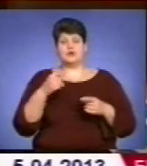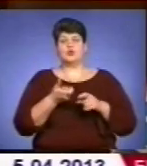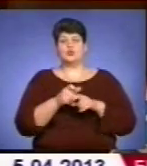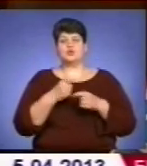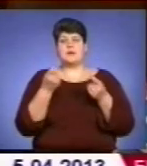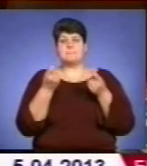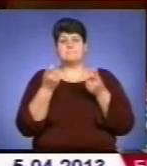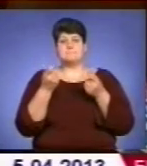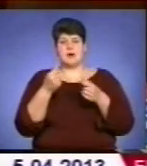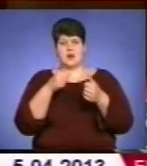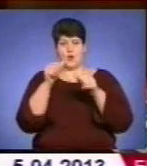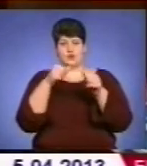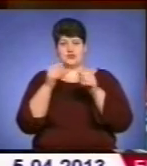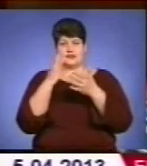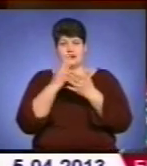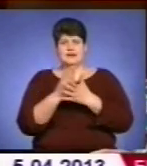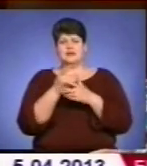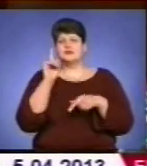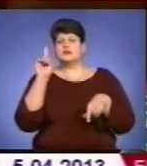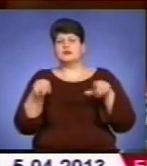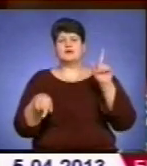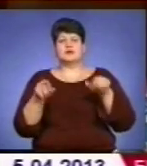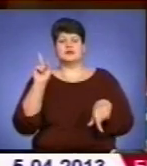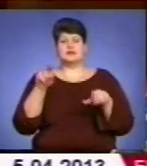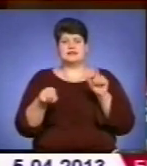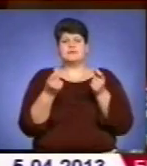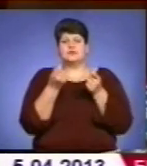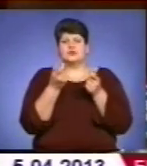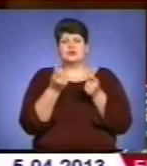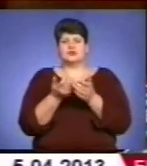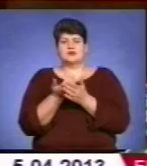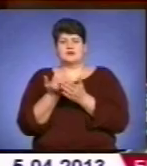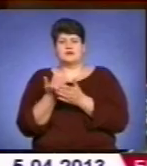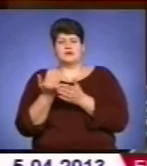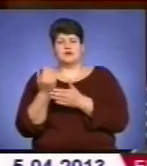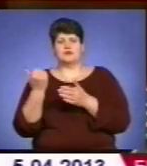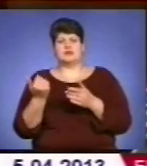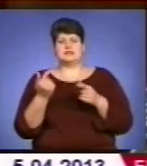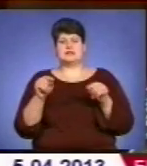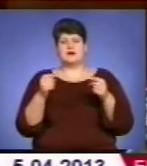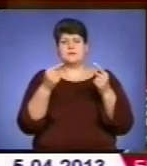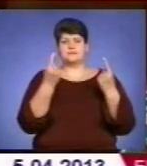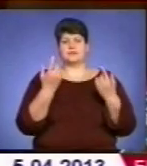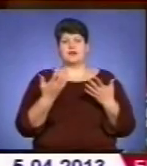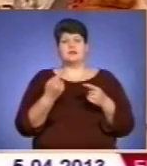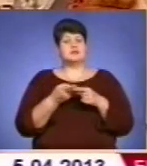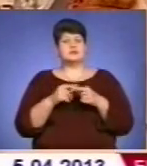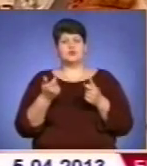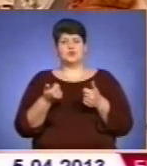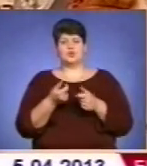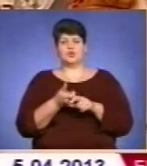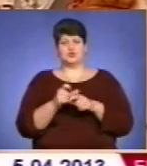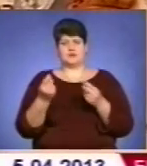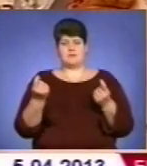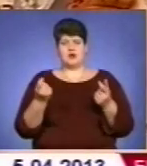дуже мало гончарства є. Десь, не десь зараз помаленько відновлюються осередки, але це дуже мало.